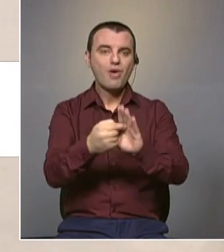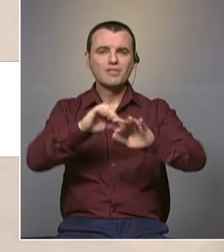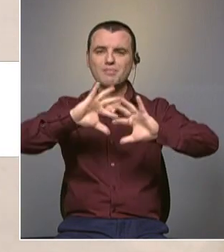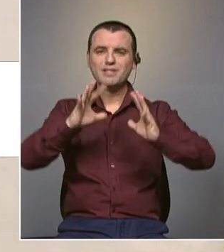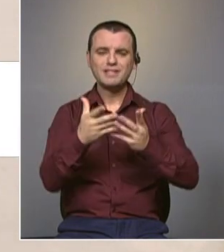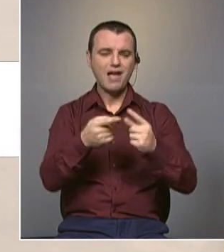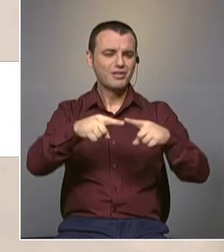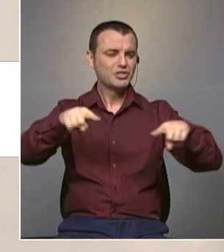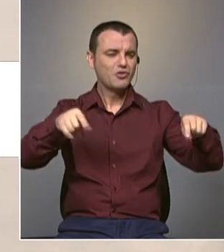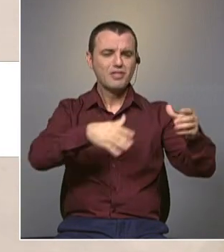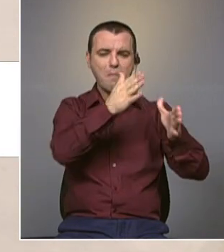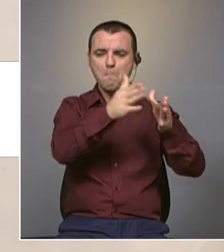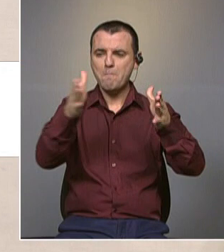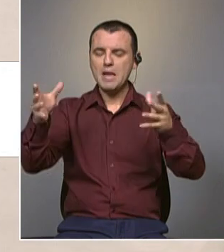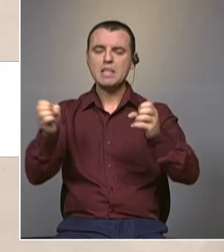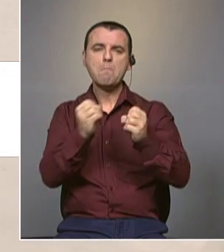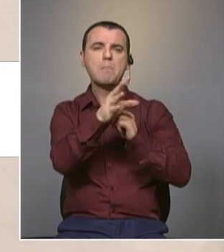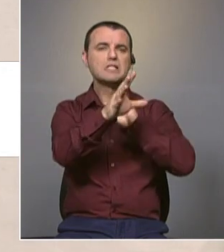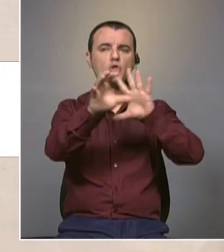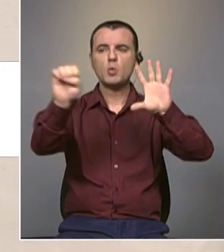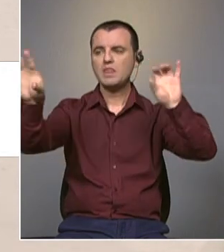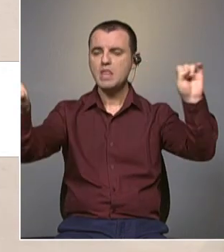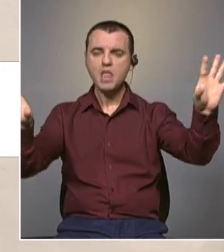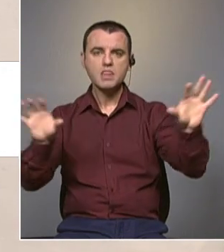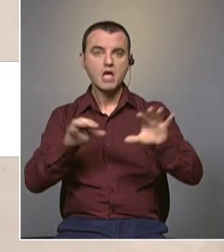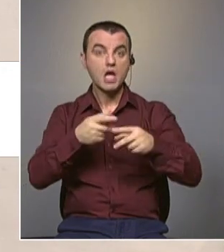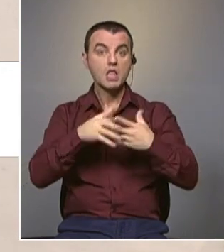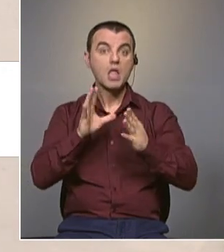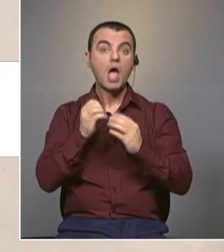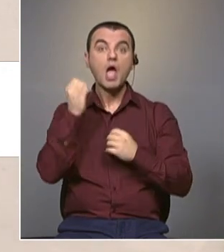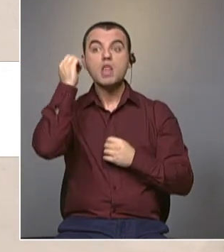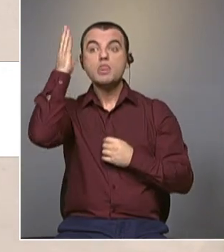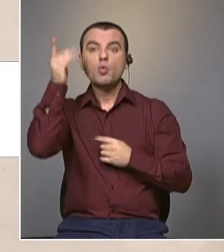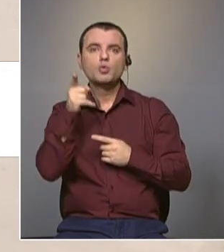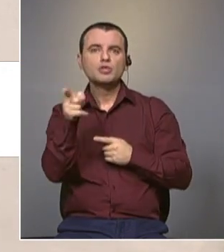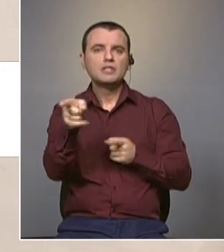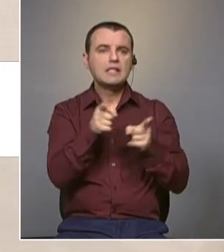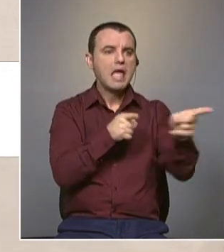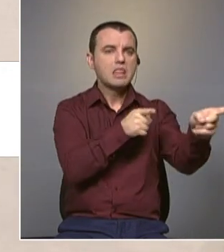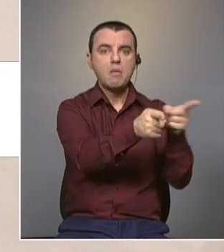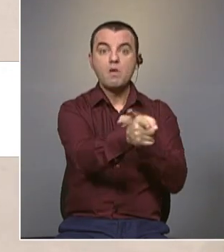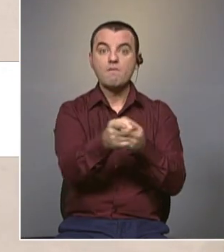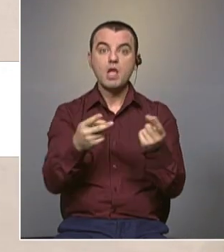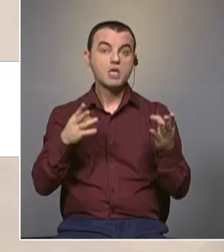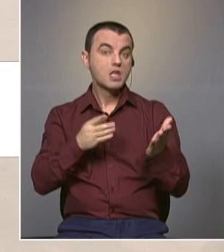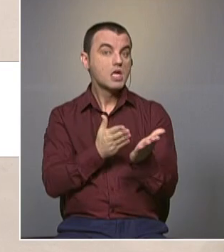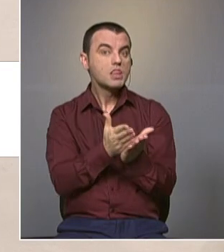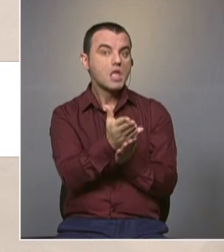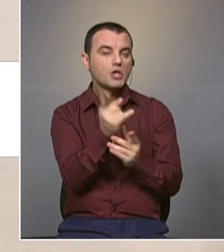палитра, пастротата на научните направления, на начините, по които се разбира и се прави